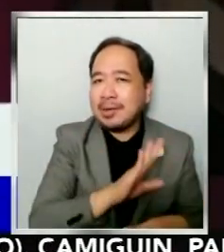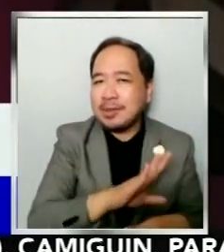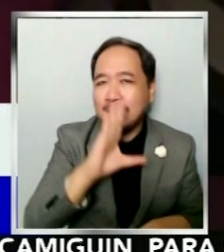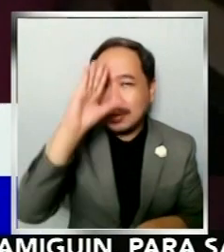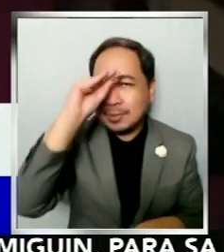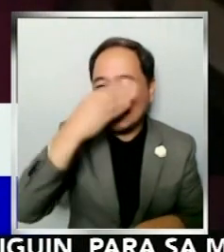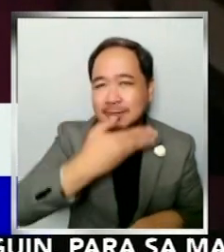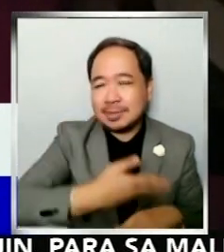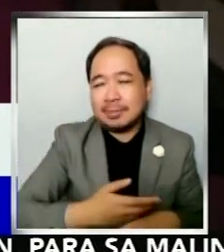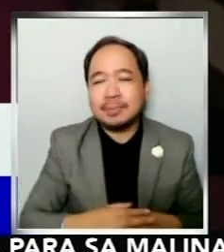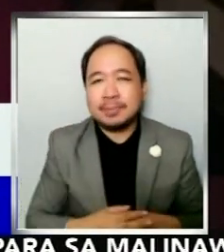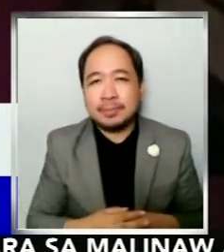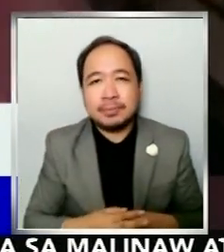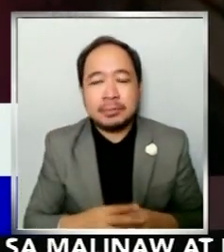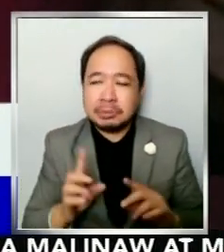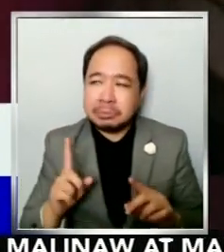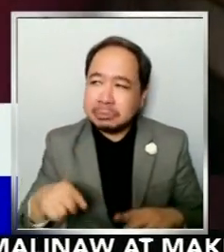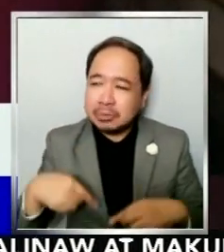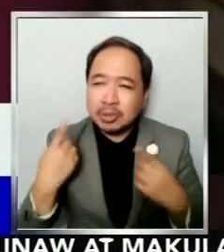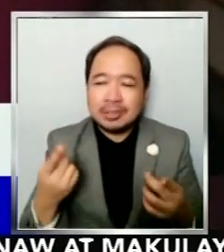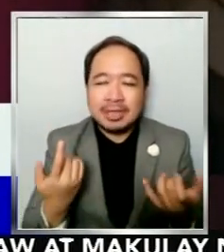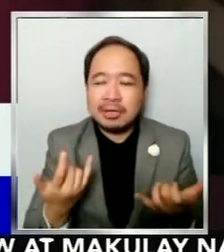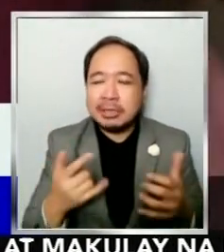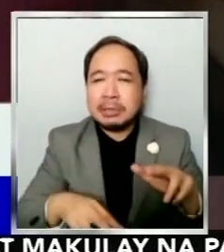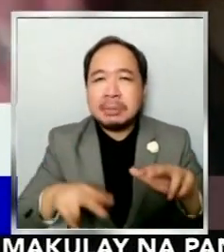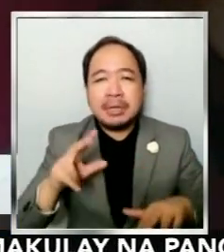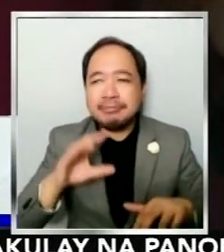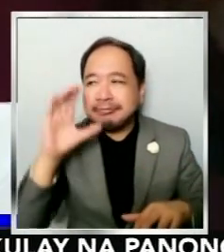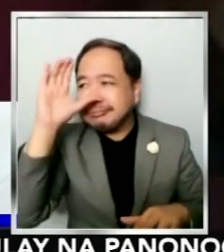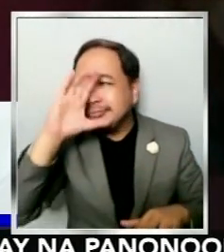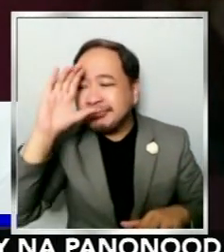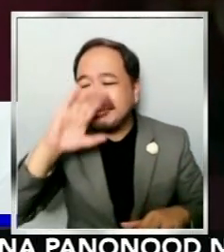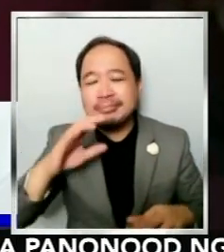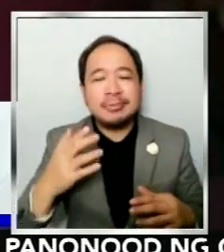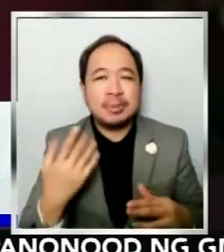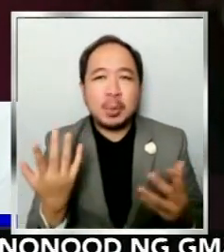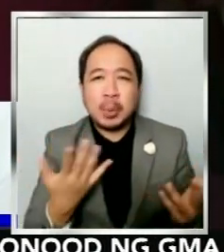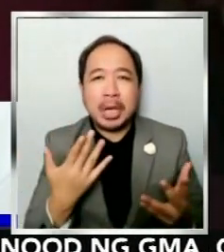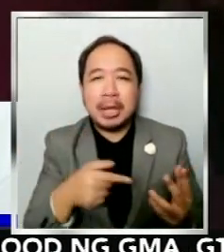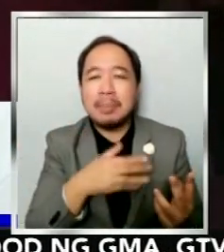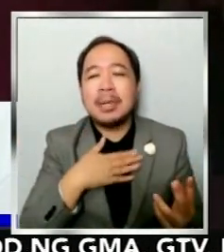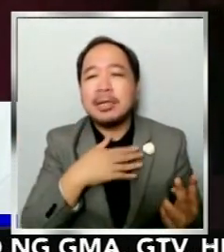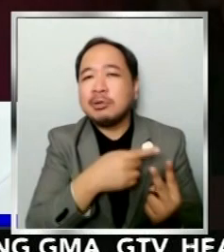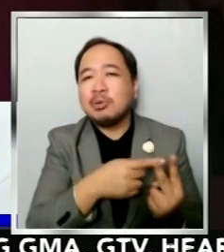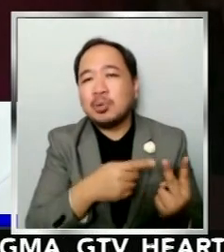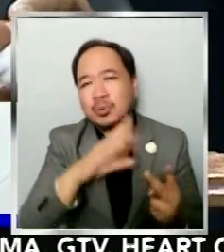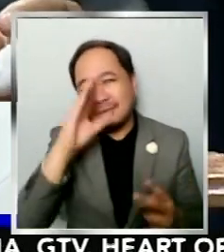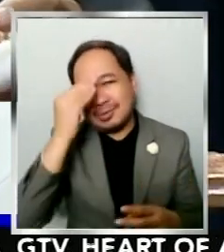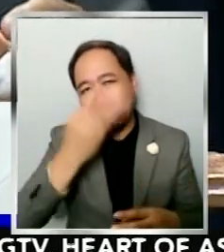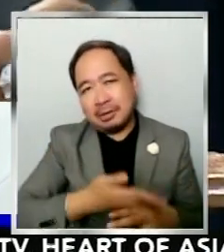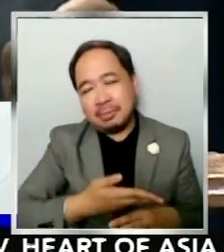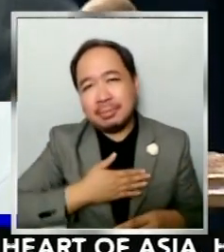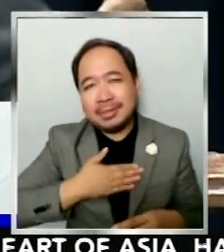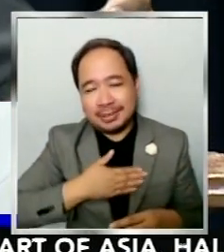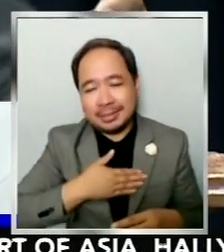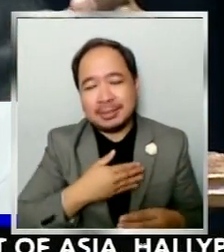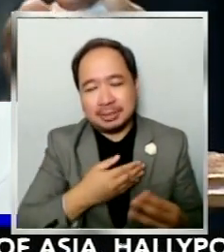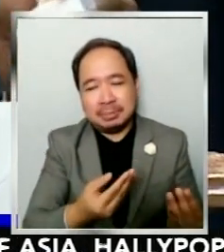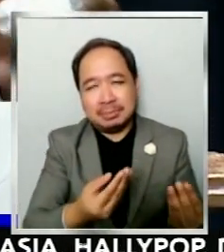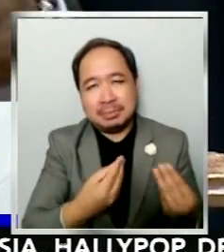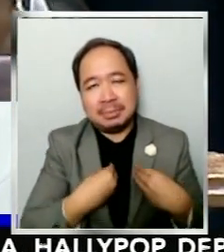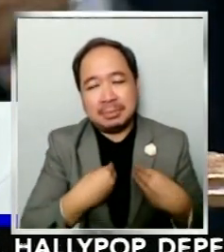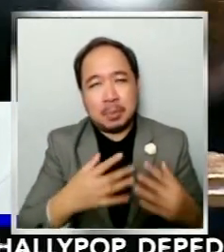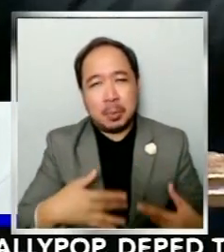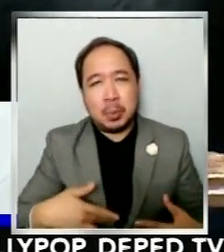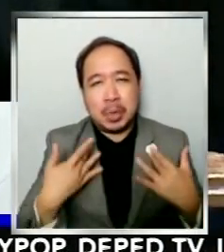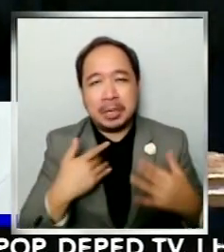nangangapa kami kung nasaan sila. Sana makita sila. Ibalik sila sa amin na buhay. Si Senate Committee on Public